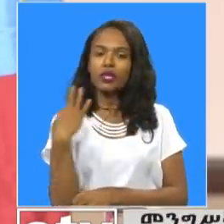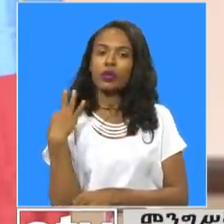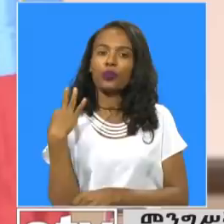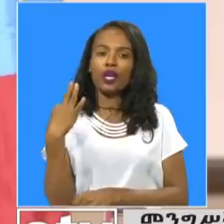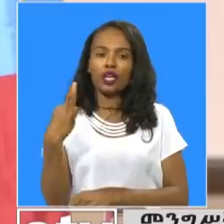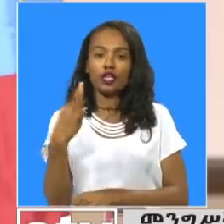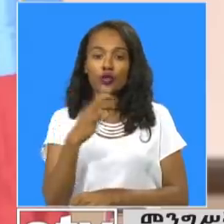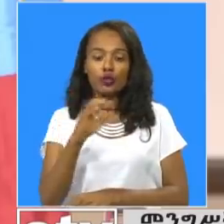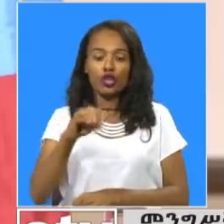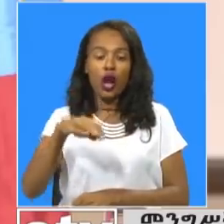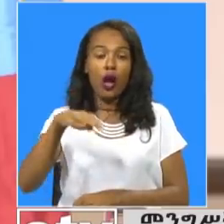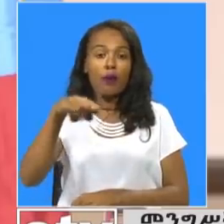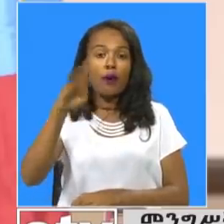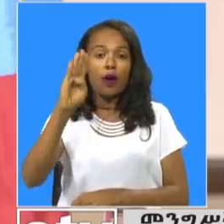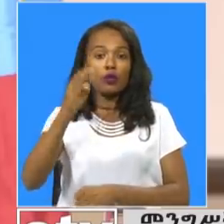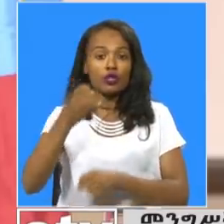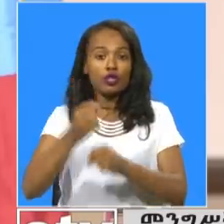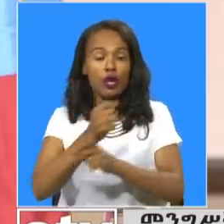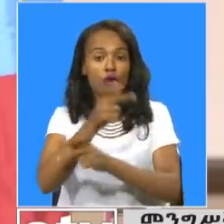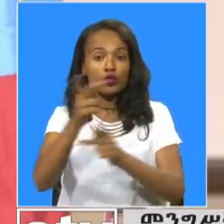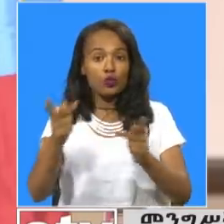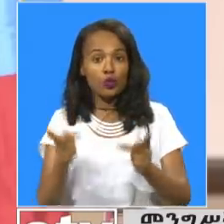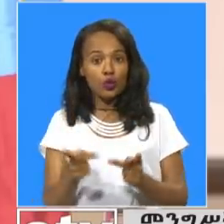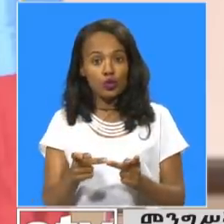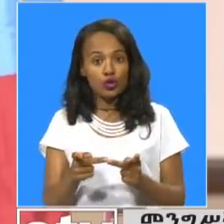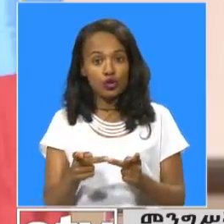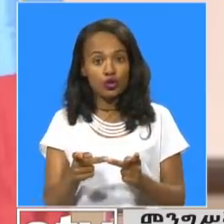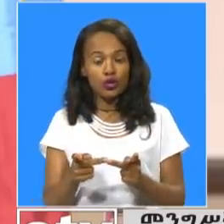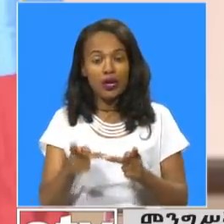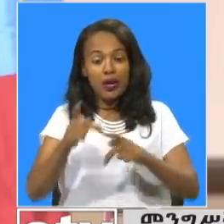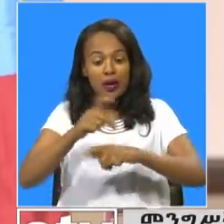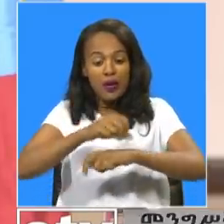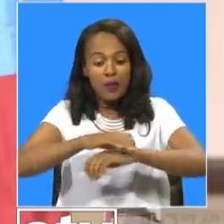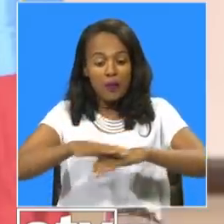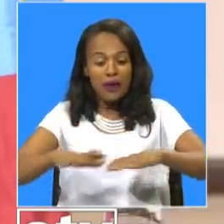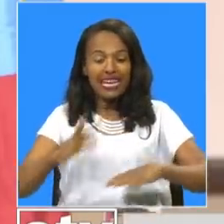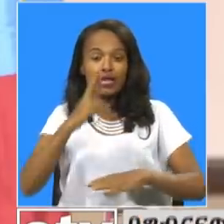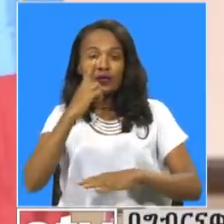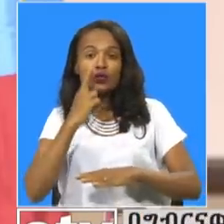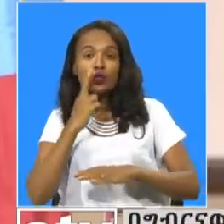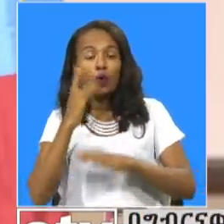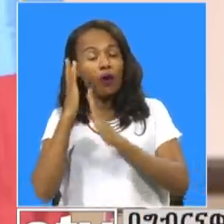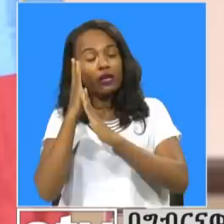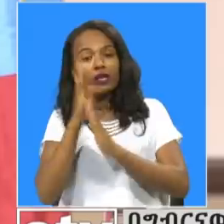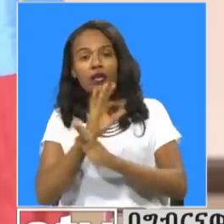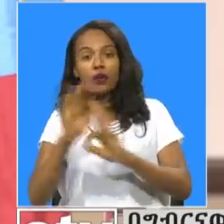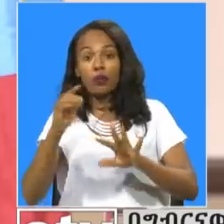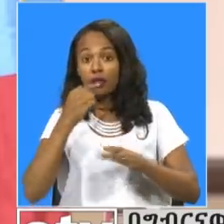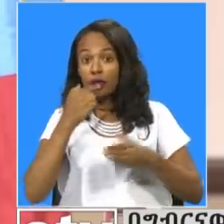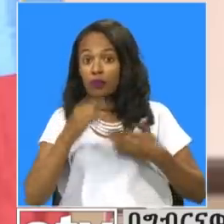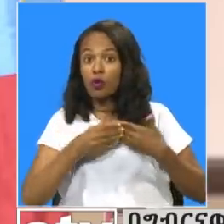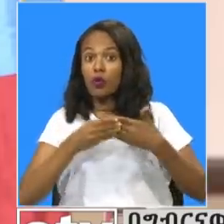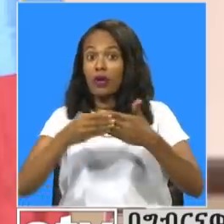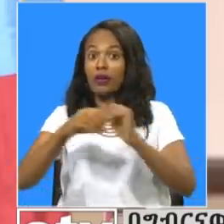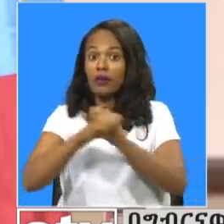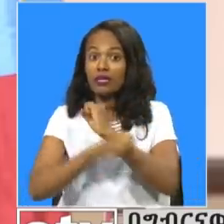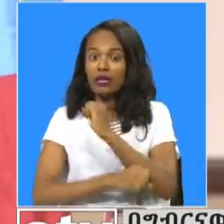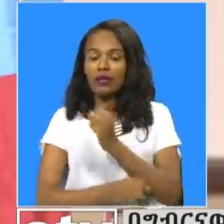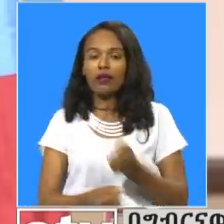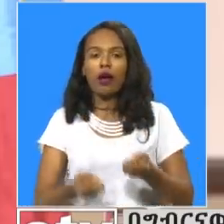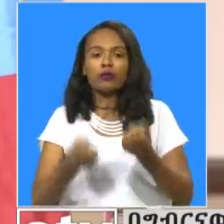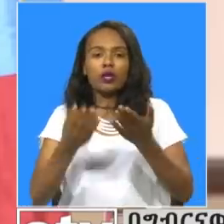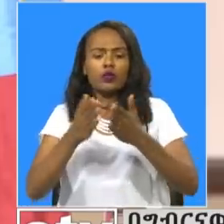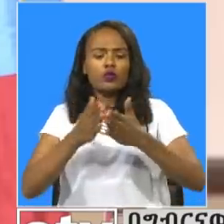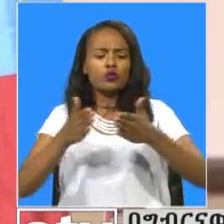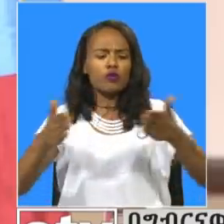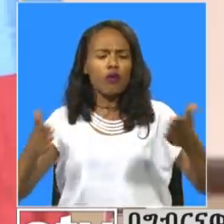በግለሰቦች እና በባንኮች የተያዙ ቦታዎች መሬት ጦም ማድረግ የለበትም በሚለው መርህ መሰረት አብዛኛዎቹ